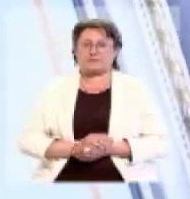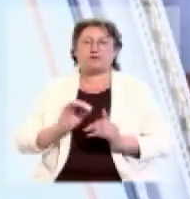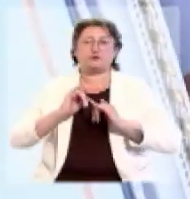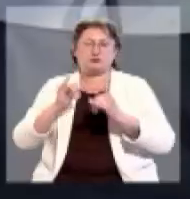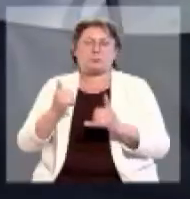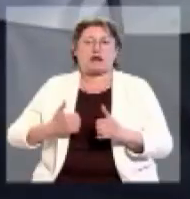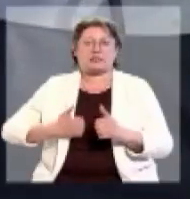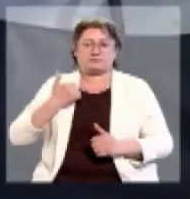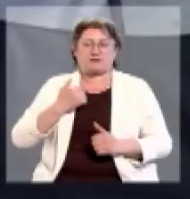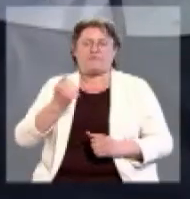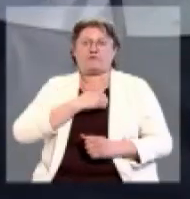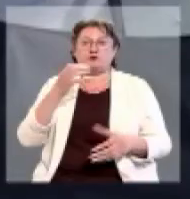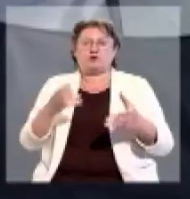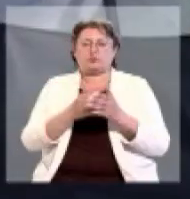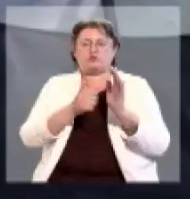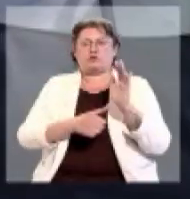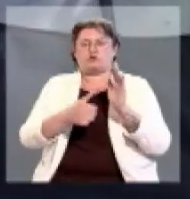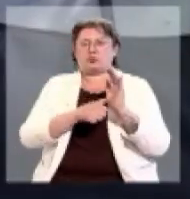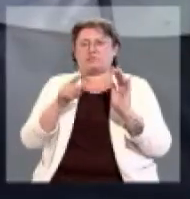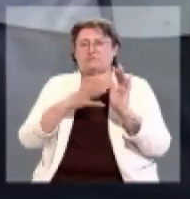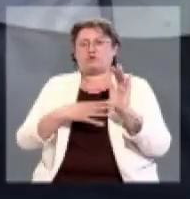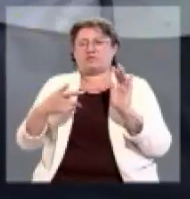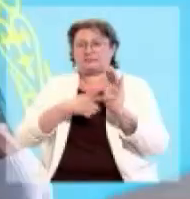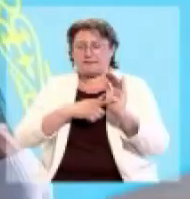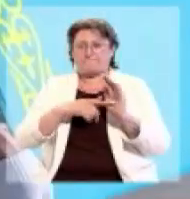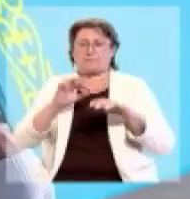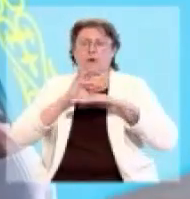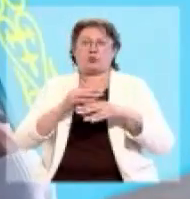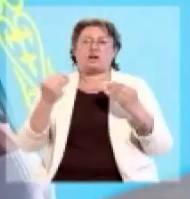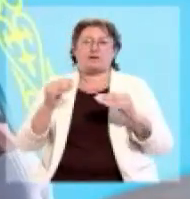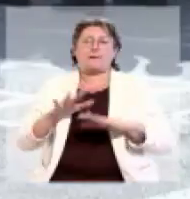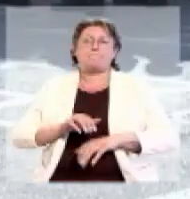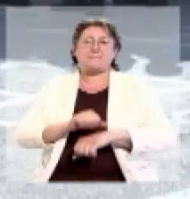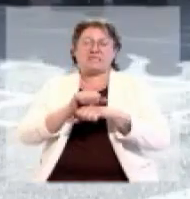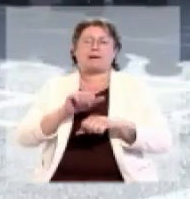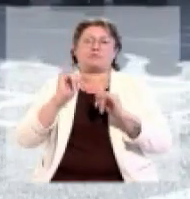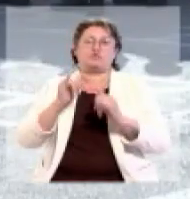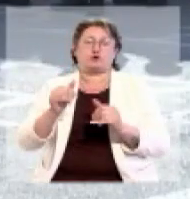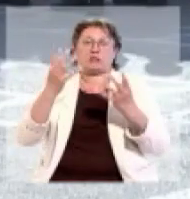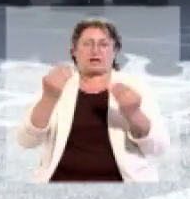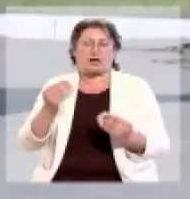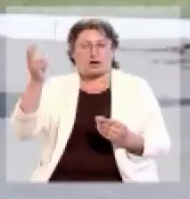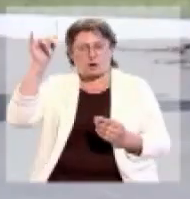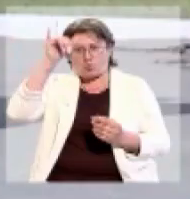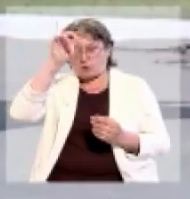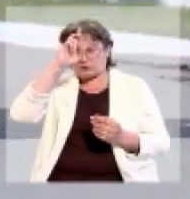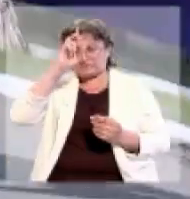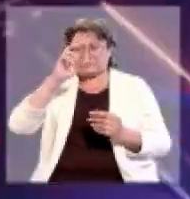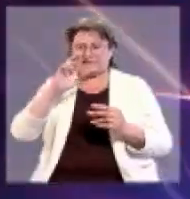Чтим, гордимся. В воинской части 66-97 прошел торжественный митинг, посвященный Дню государственных